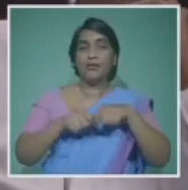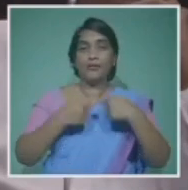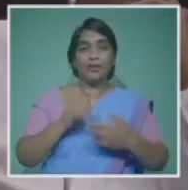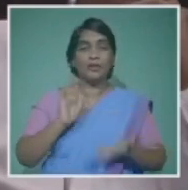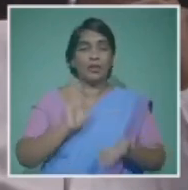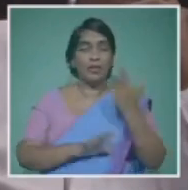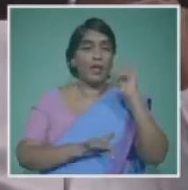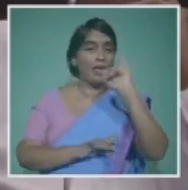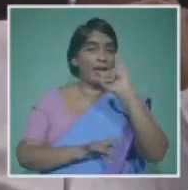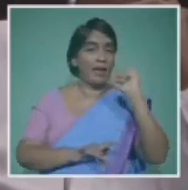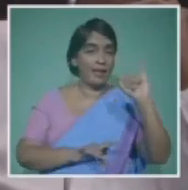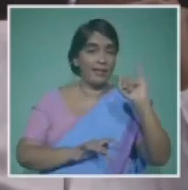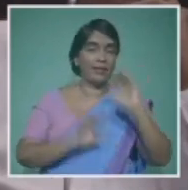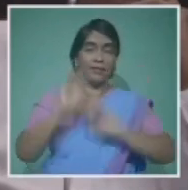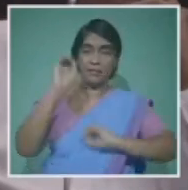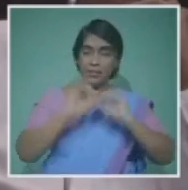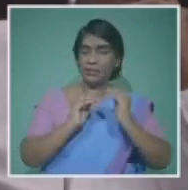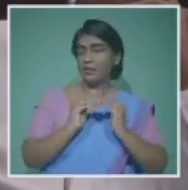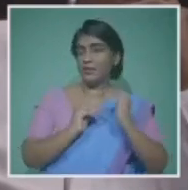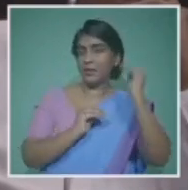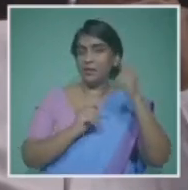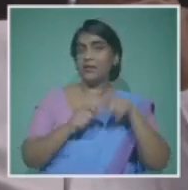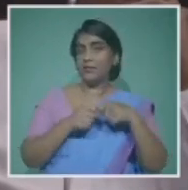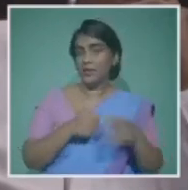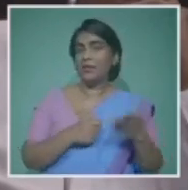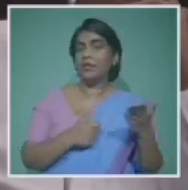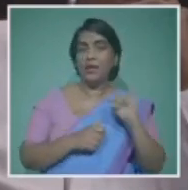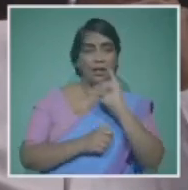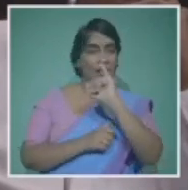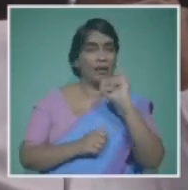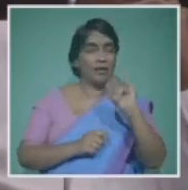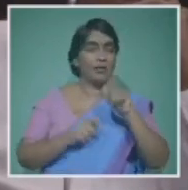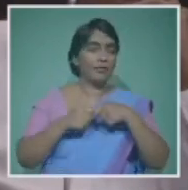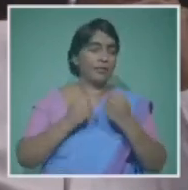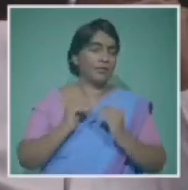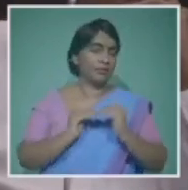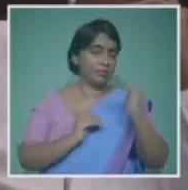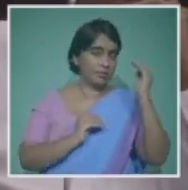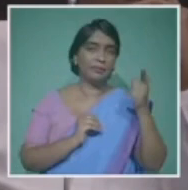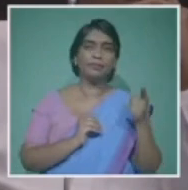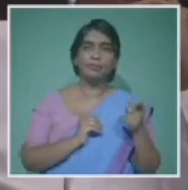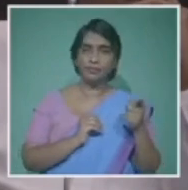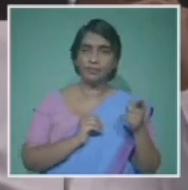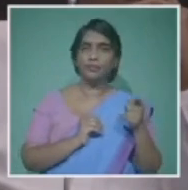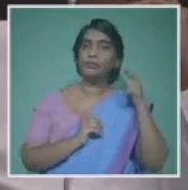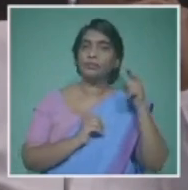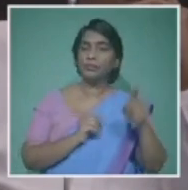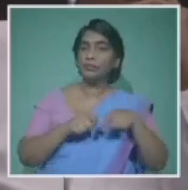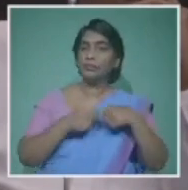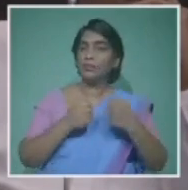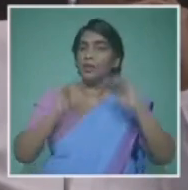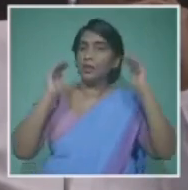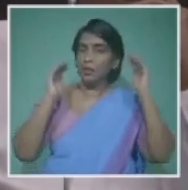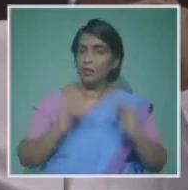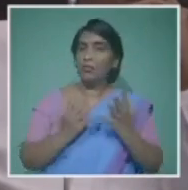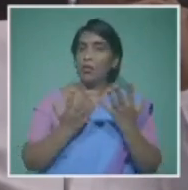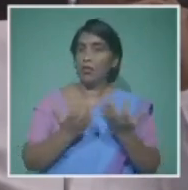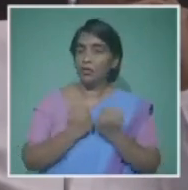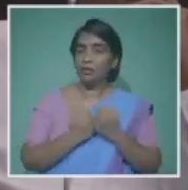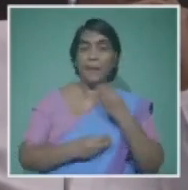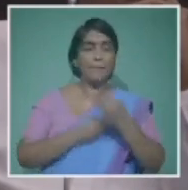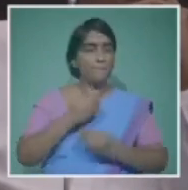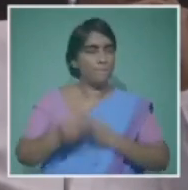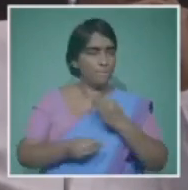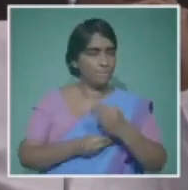udah mana siye itu hata hai, balan siye itu hata hai udah mana. Itu orang udah mana nanti kerana awasnya ayuh